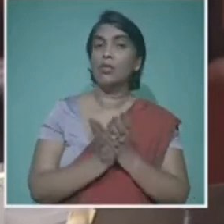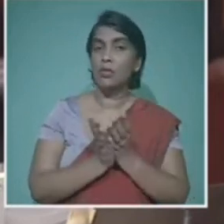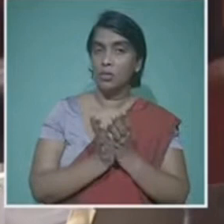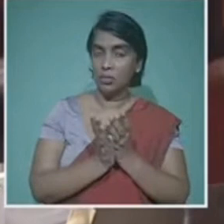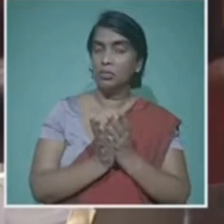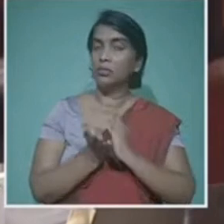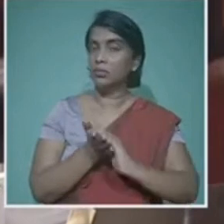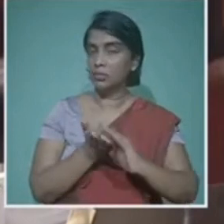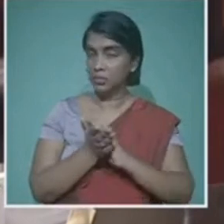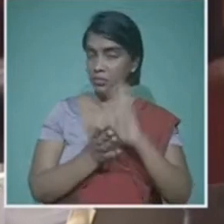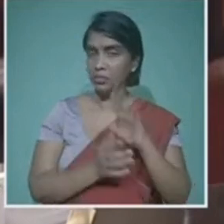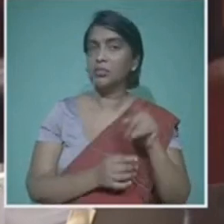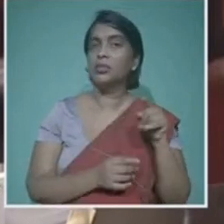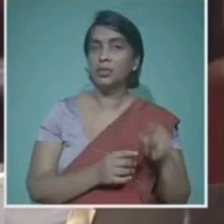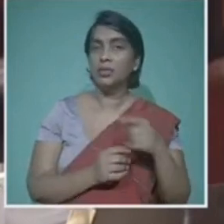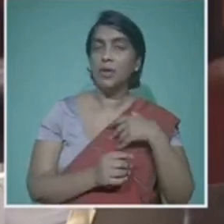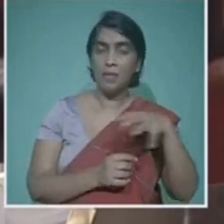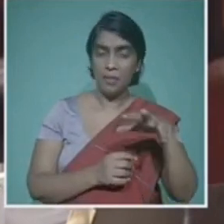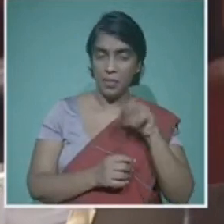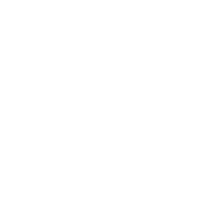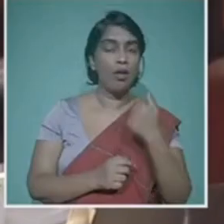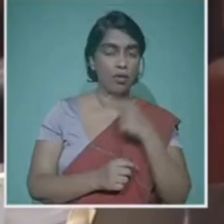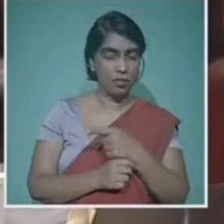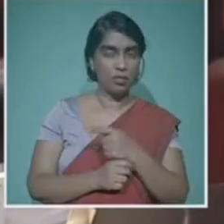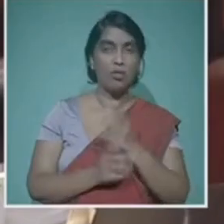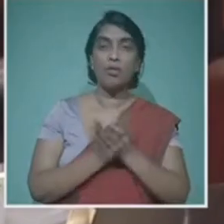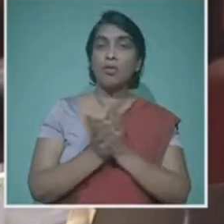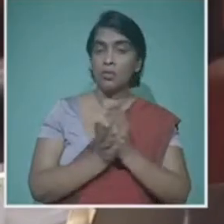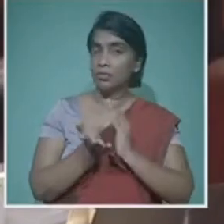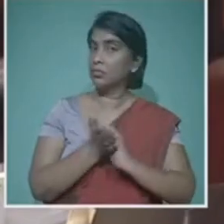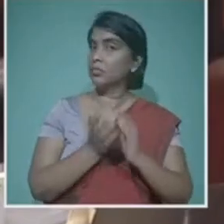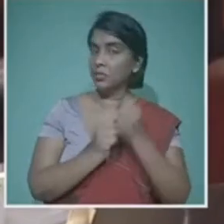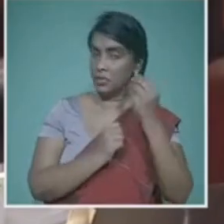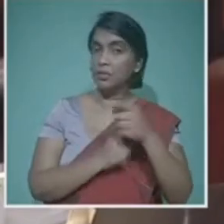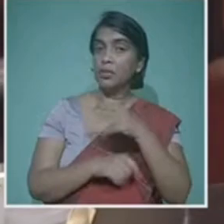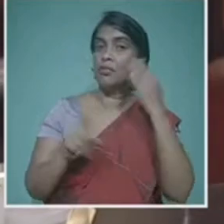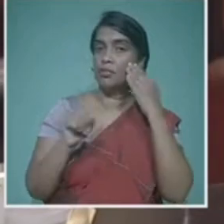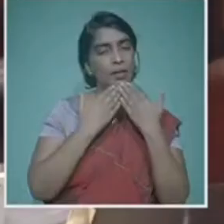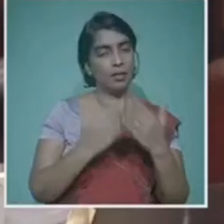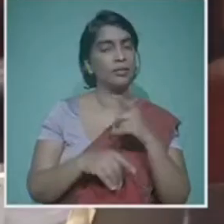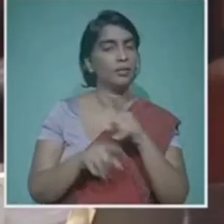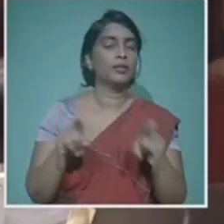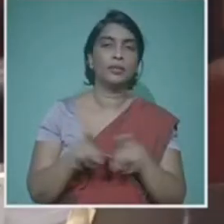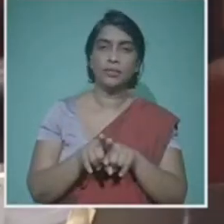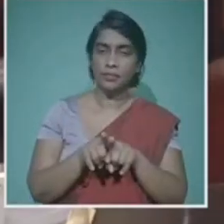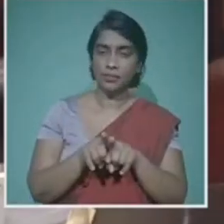புகையிரதங்களை ஆரம்பித்து அது வெற்றிகரமாக ஓடிக்கொண்டிருக்கிறது, அதற்கு நன்றி சொல்கின்றோம். அதே போல மன்னாரிலும் இந்த